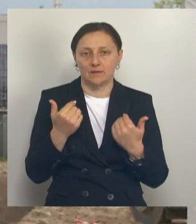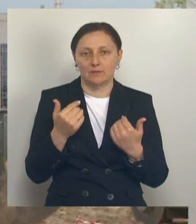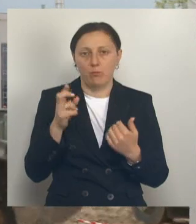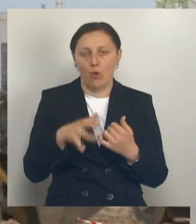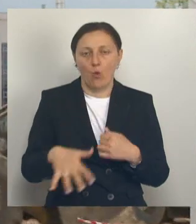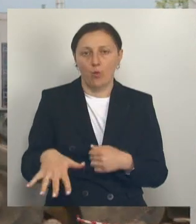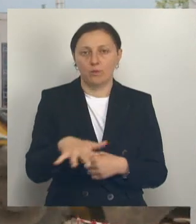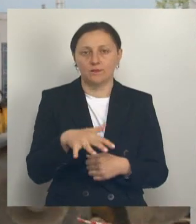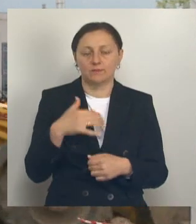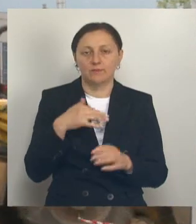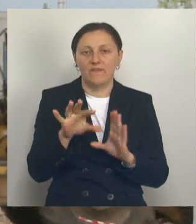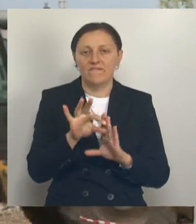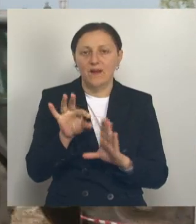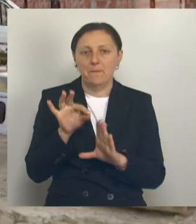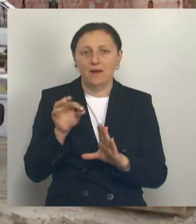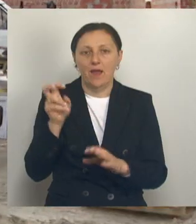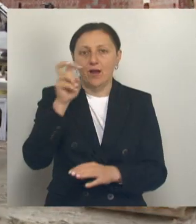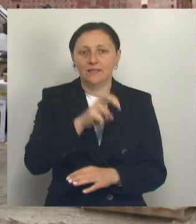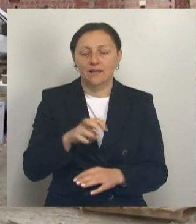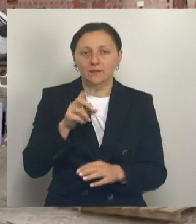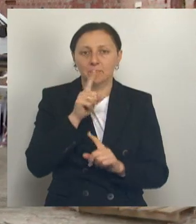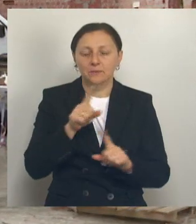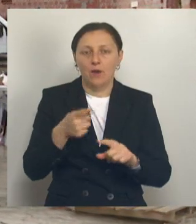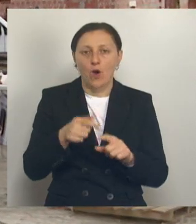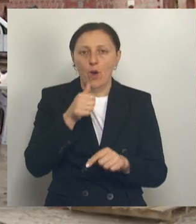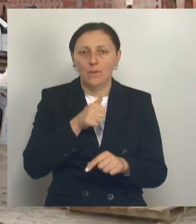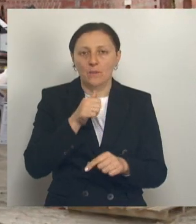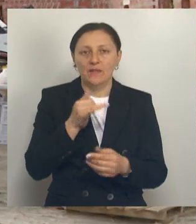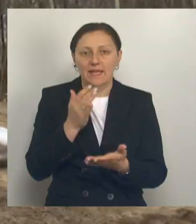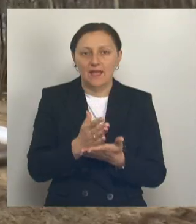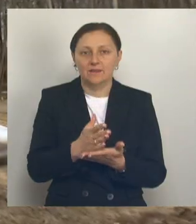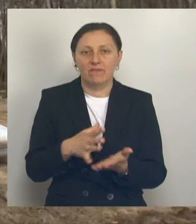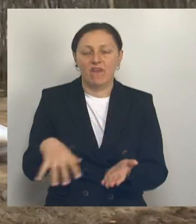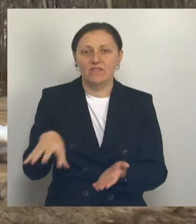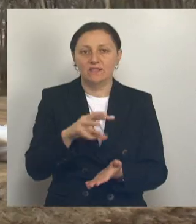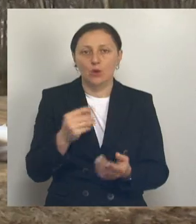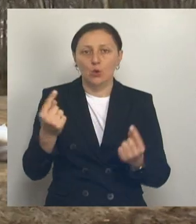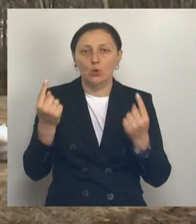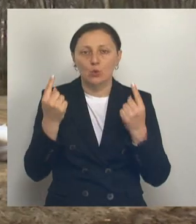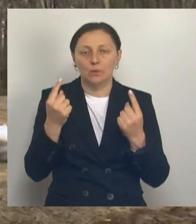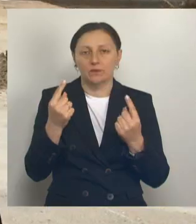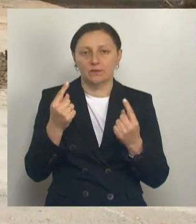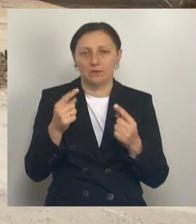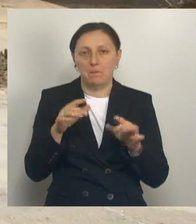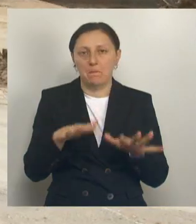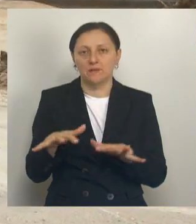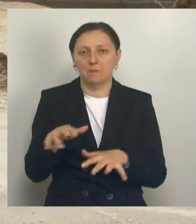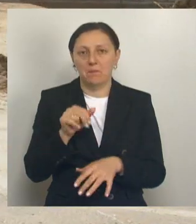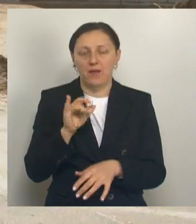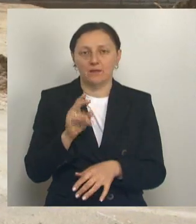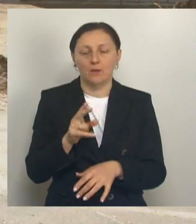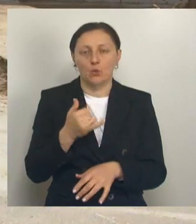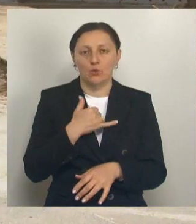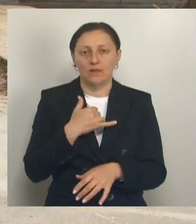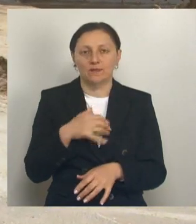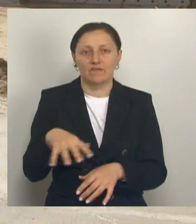отобрали только такую комбинацию аттракционов которая опробована и есть во всех и российских крупных и мировых парках у нас все